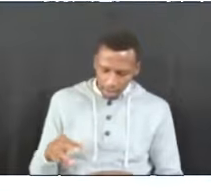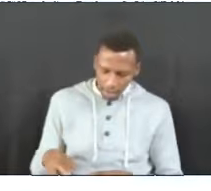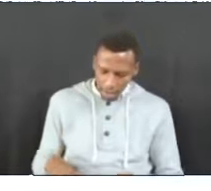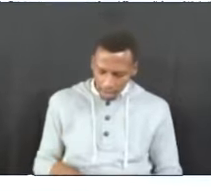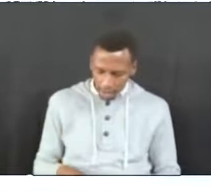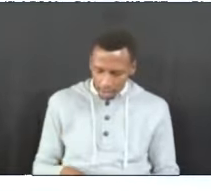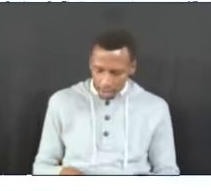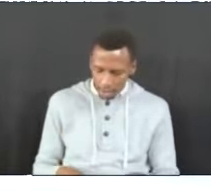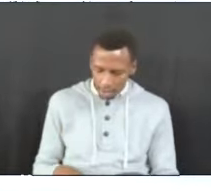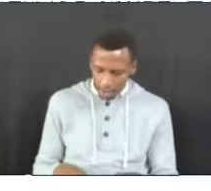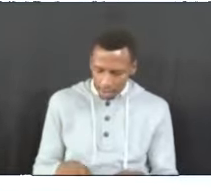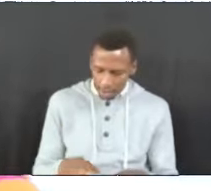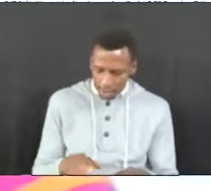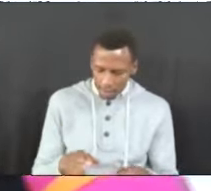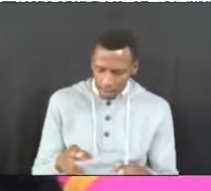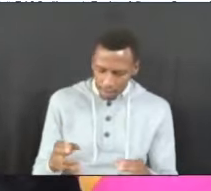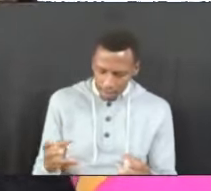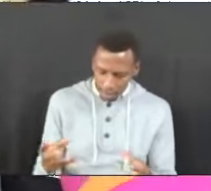upepo na